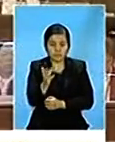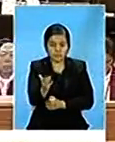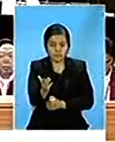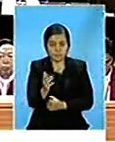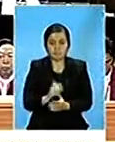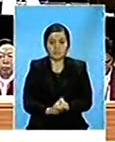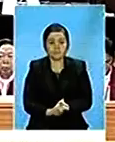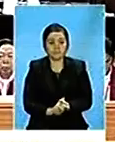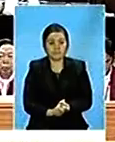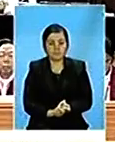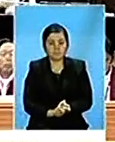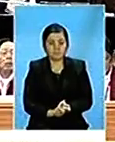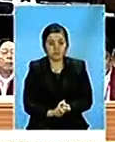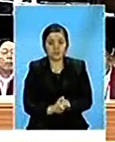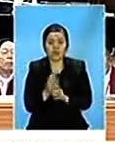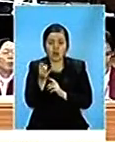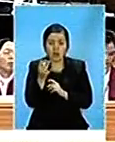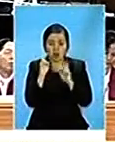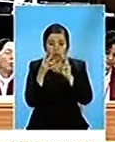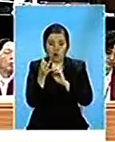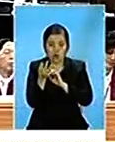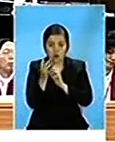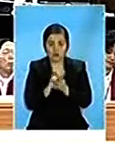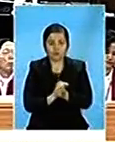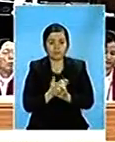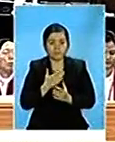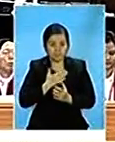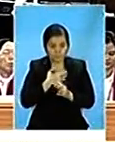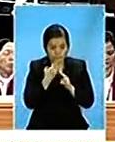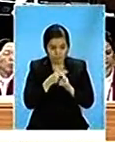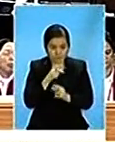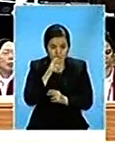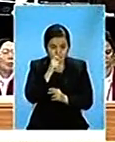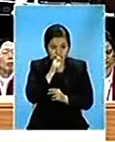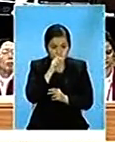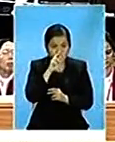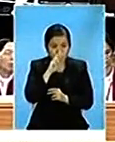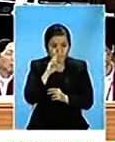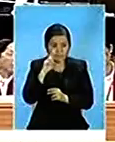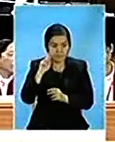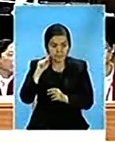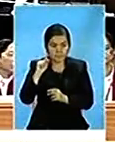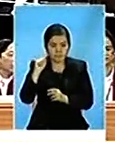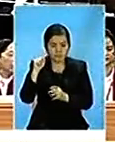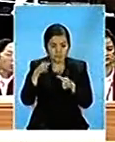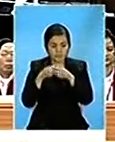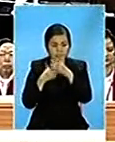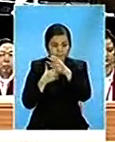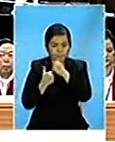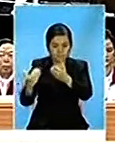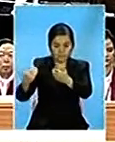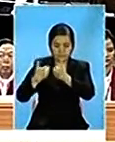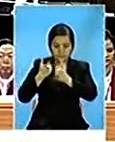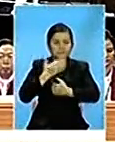ฮะท่านครับ เรื่องอะไรฮะ ท่านครับอัธวิทย์สุวรรณภักดีสมาชิกสภาผู้แทนราษฎรกรุงเทพมหานครจากพรรคประชาธิปัตย์ครับผมถูกพาดพิง